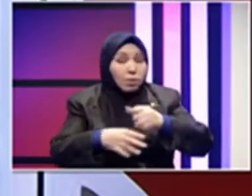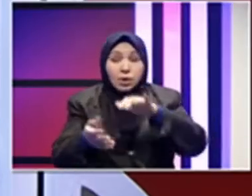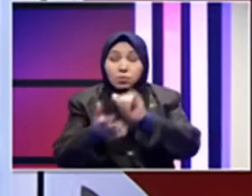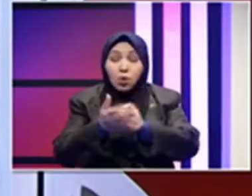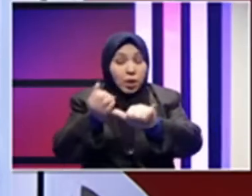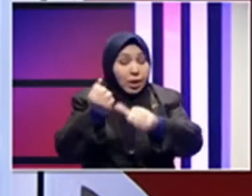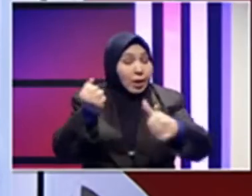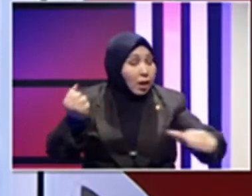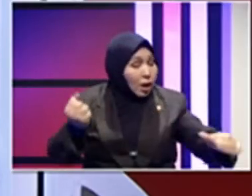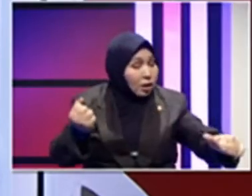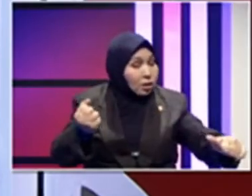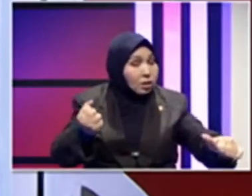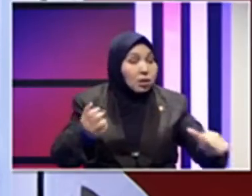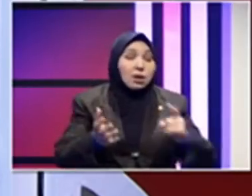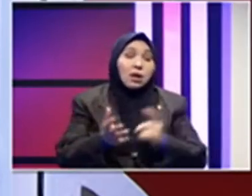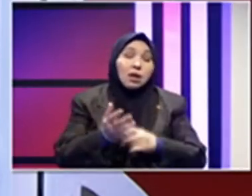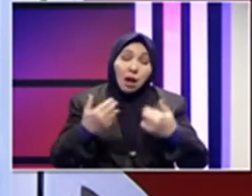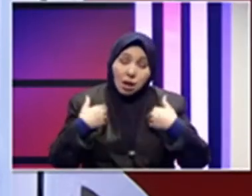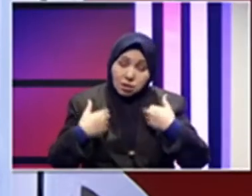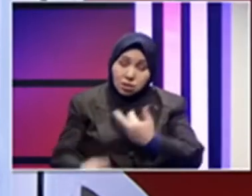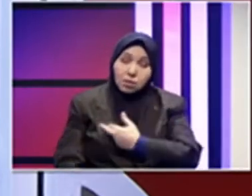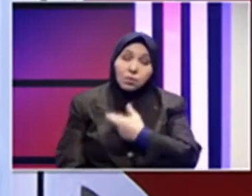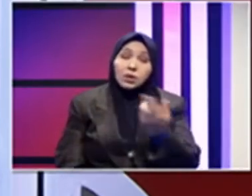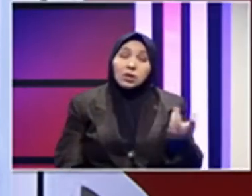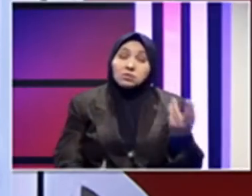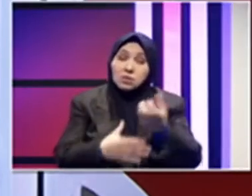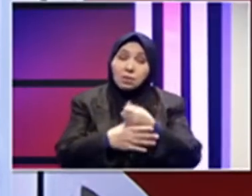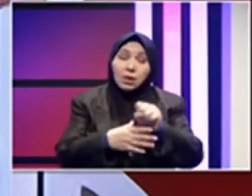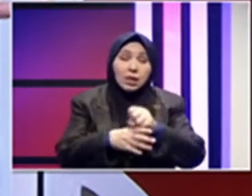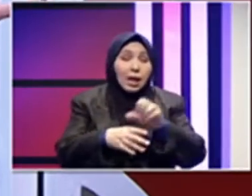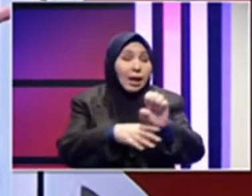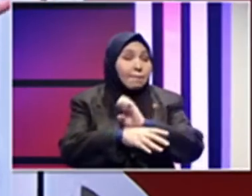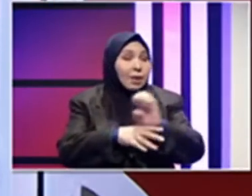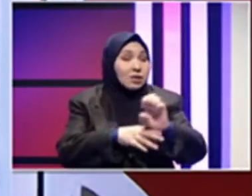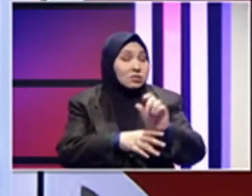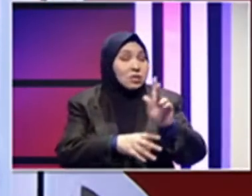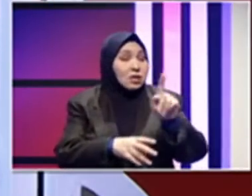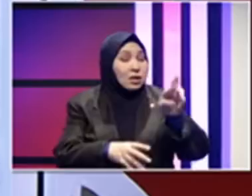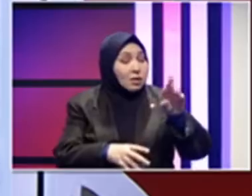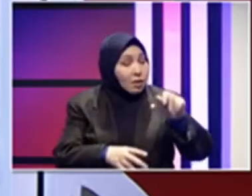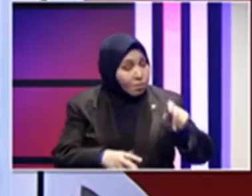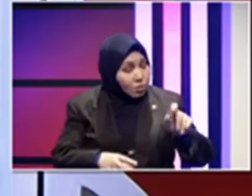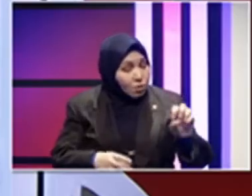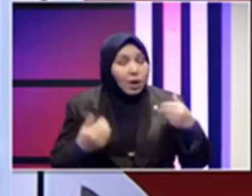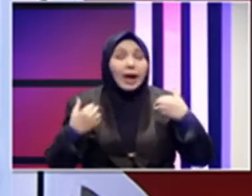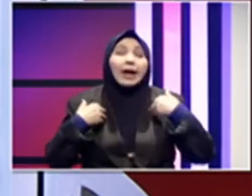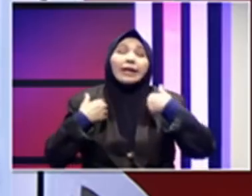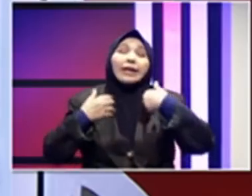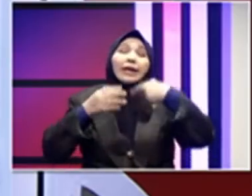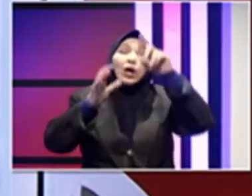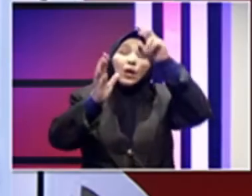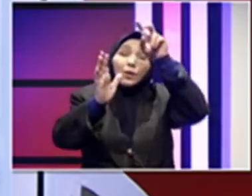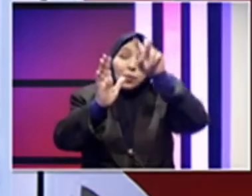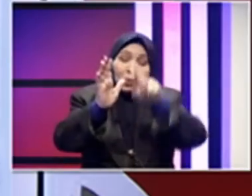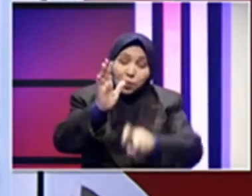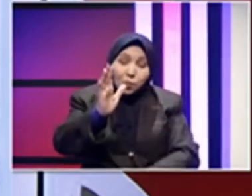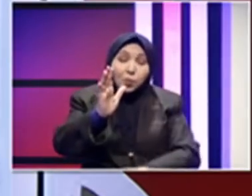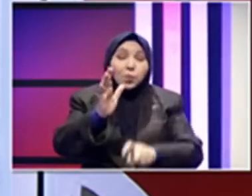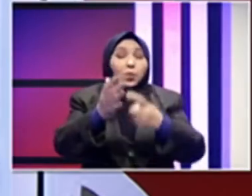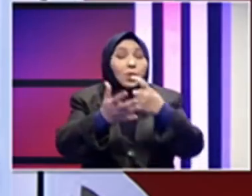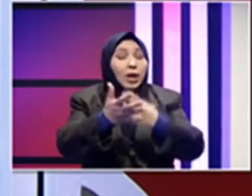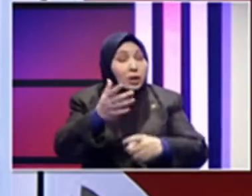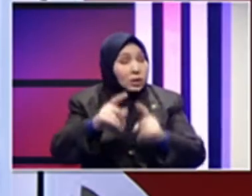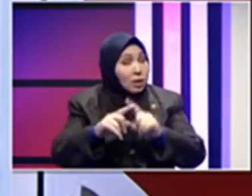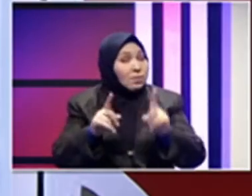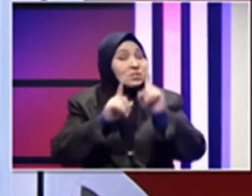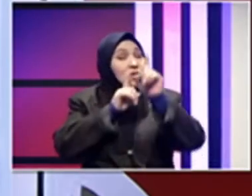dan sebagainya. Kadang-kadang ada rugi juga. Betul. Dah melabur dalam emas ke kripto ke, ada juga turun harga, ya. Tetapi satu